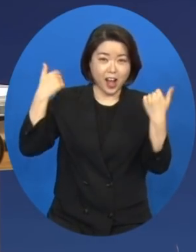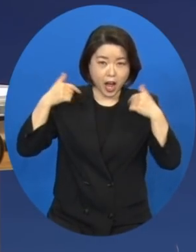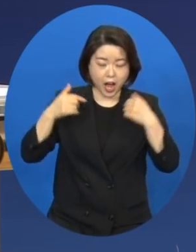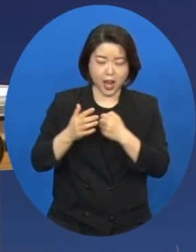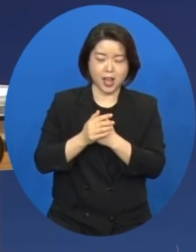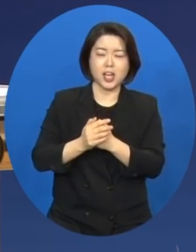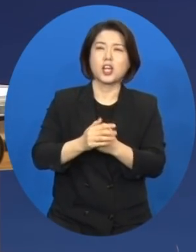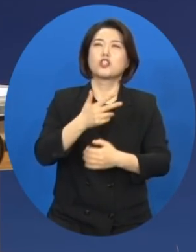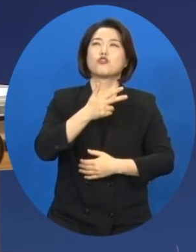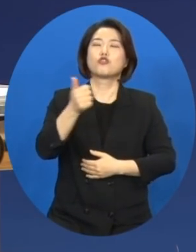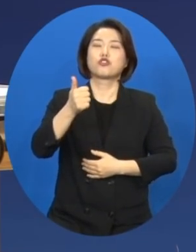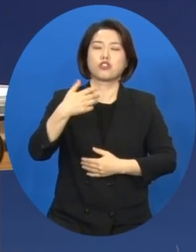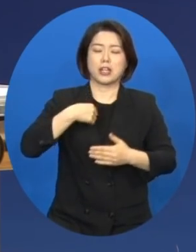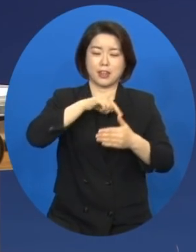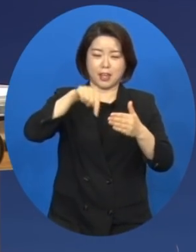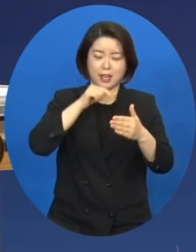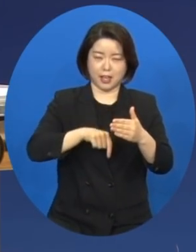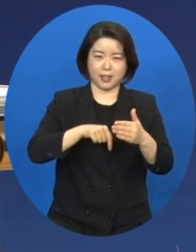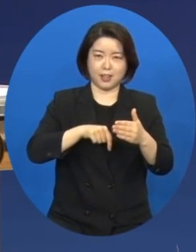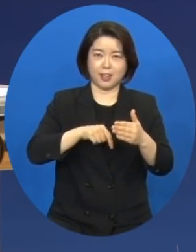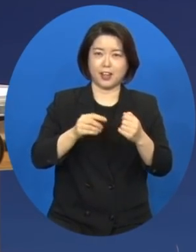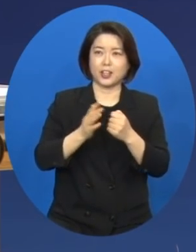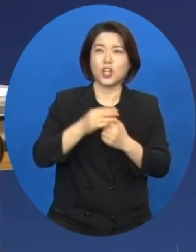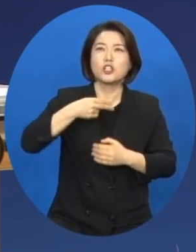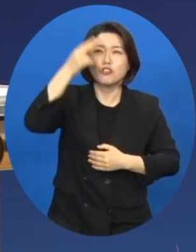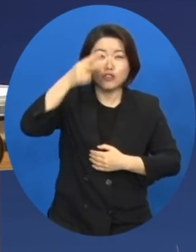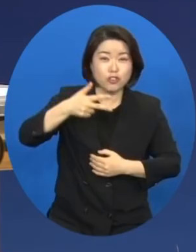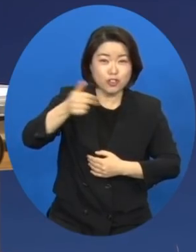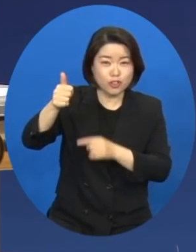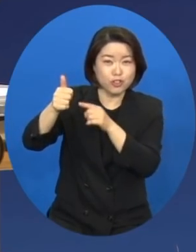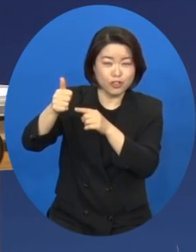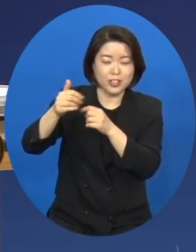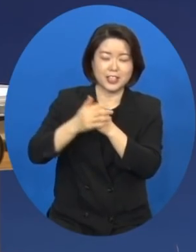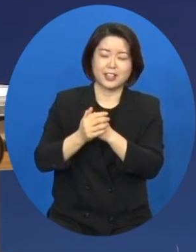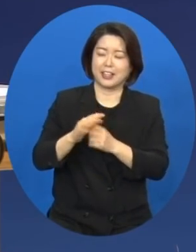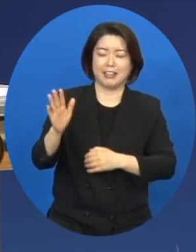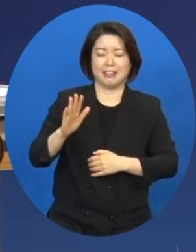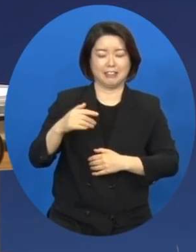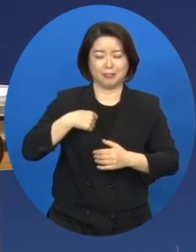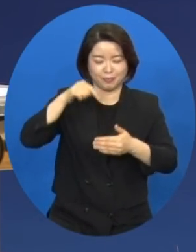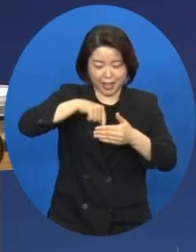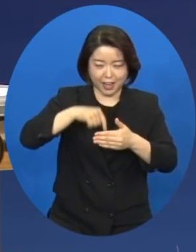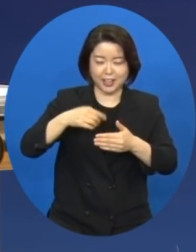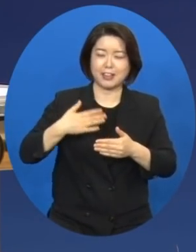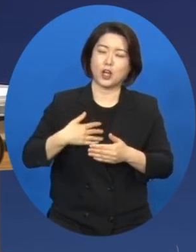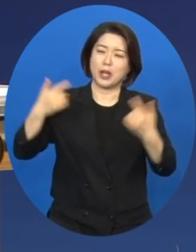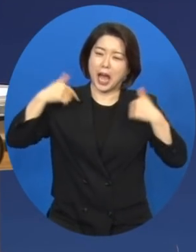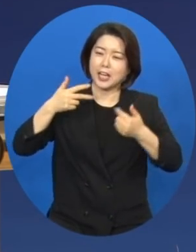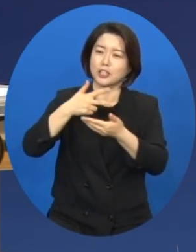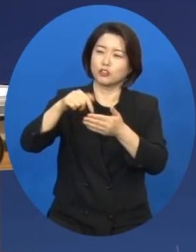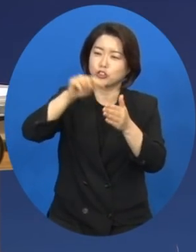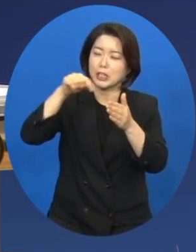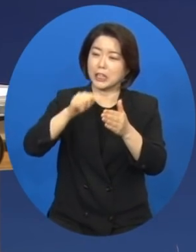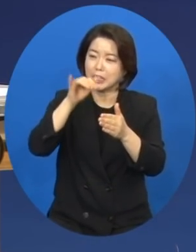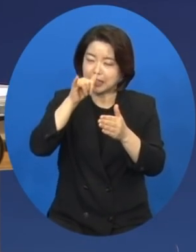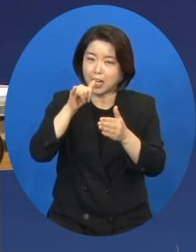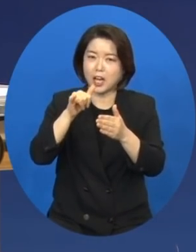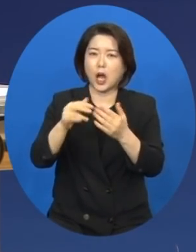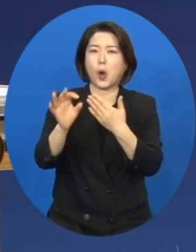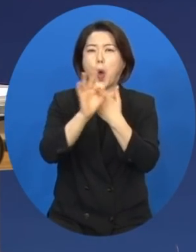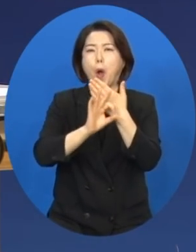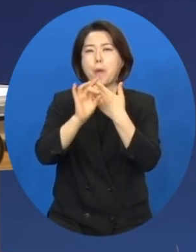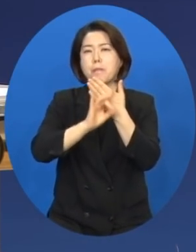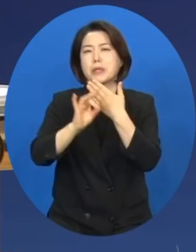내 안에, 술주자가 주 내 안에, 나도 늘 주 안에 있다, 이렇게 하시면서 굉장히 좋아하시는